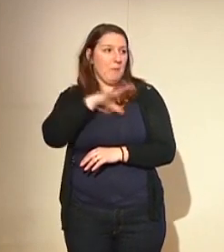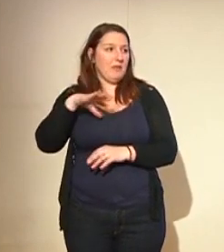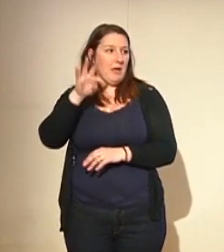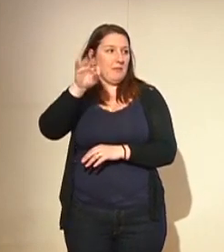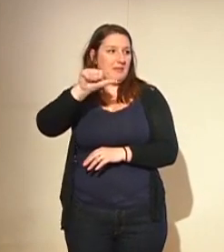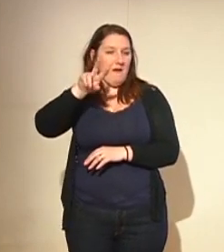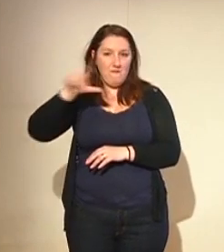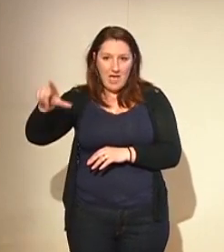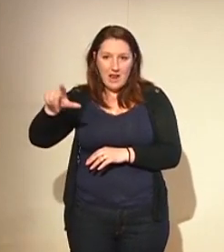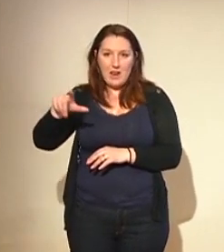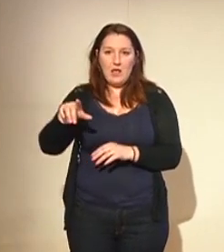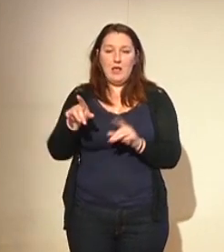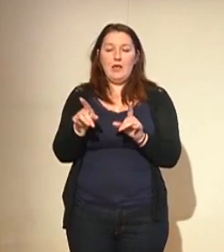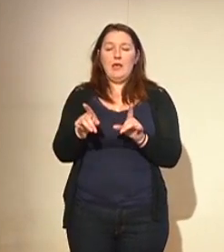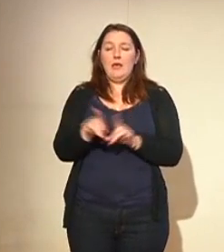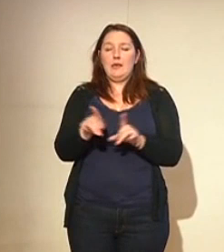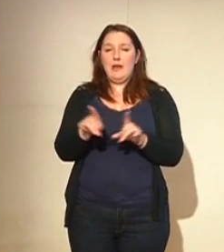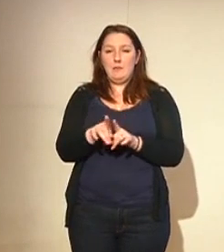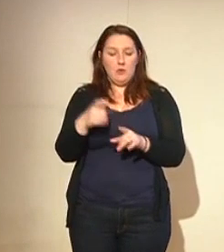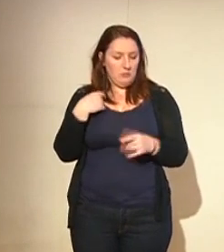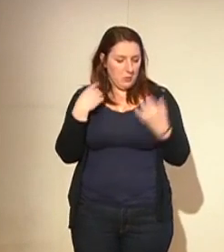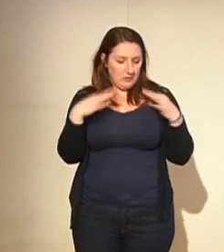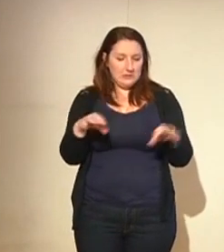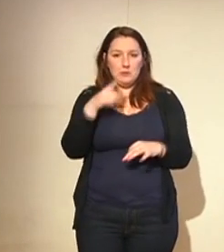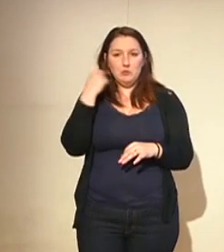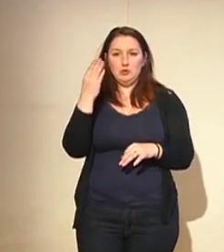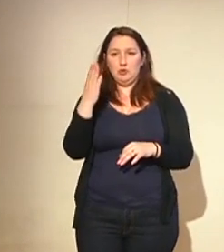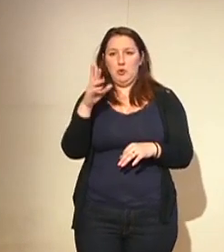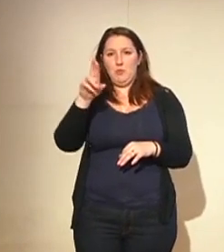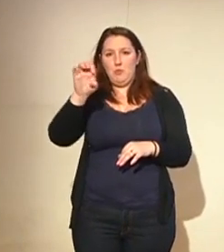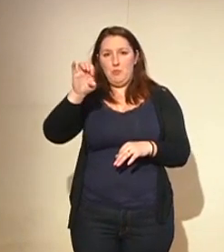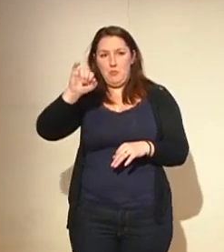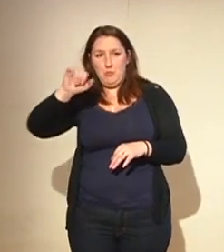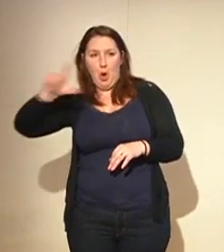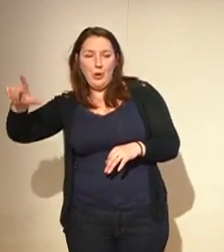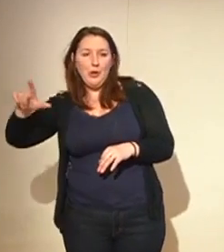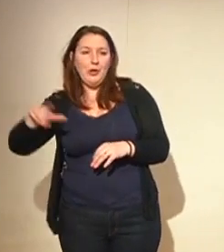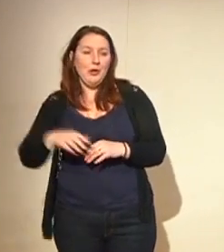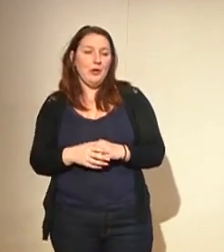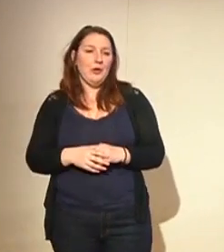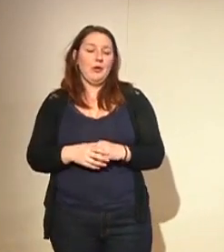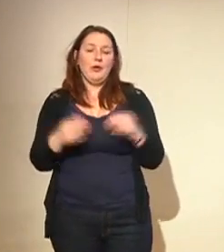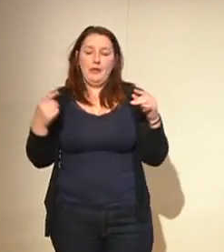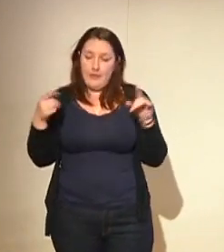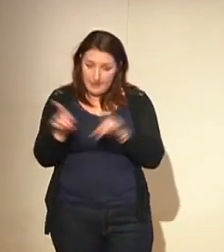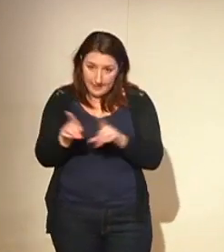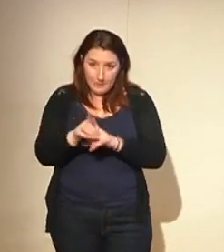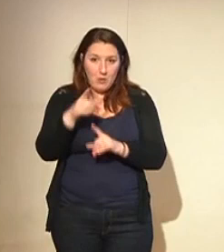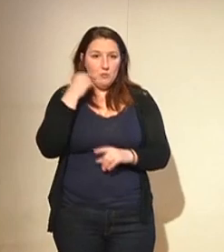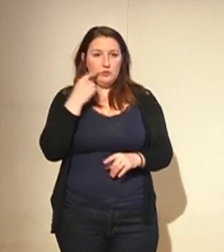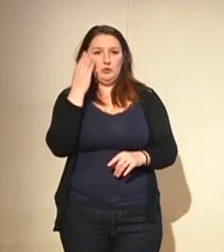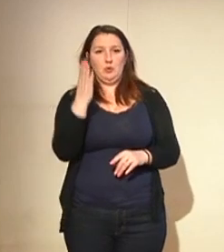Tavel également numéro 10 monsieur Breuil également monsieur